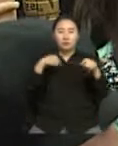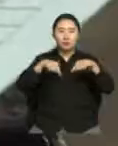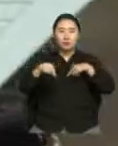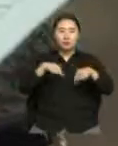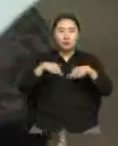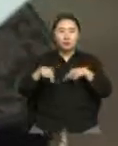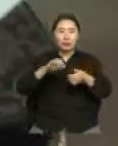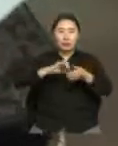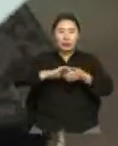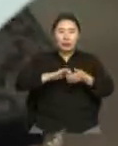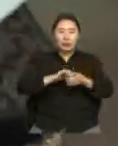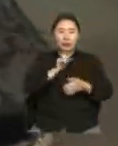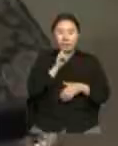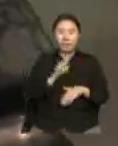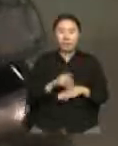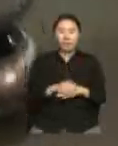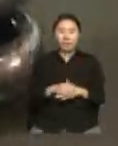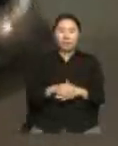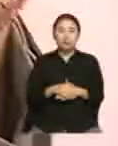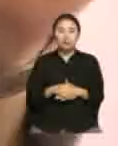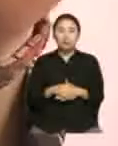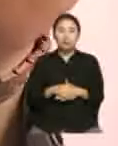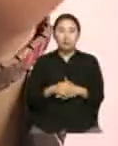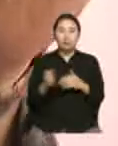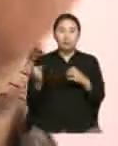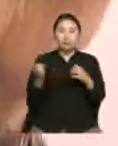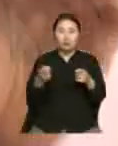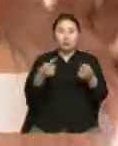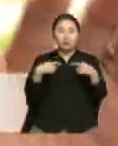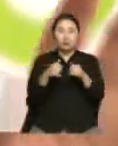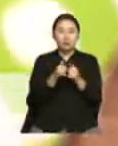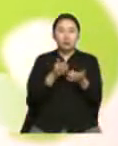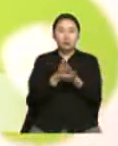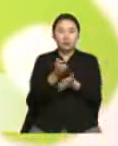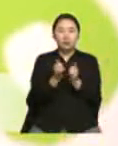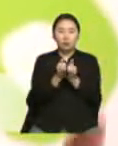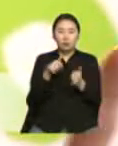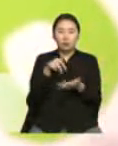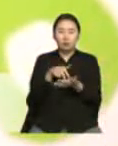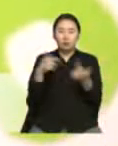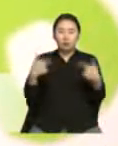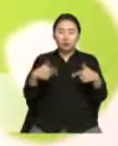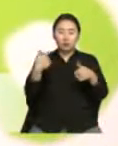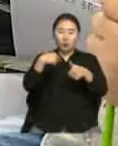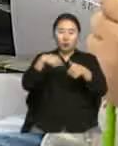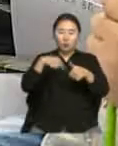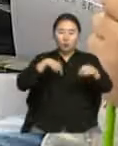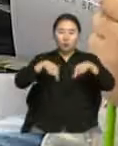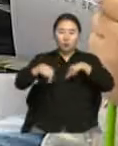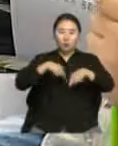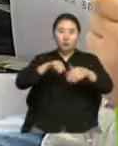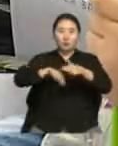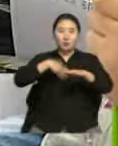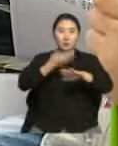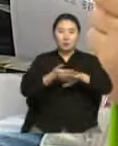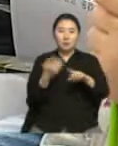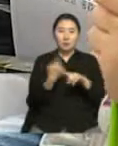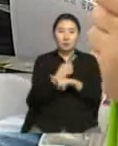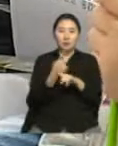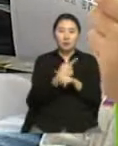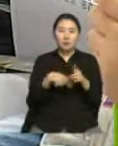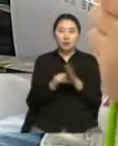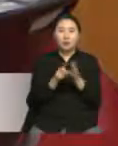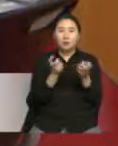정책의 한계점도 지적됐습니다. 간담회에 참석한 교육 전문가는 매년 교육 정책을 개선하기 위한 대책이